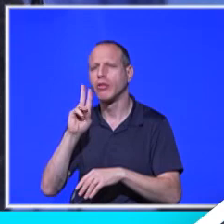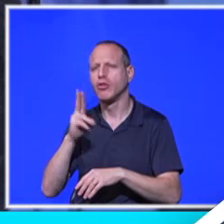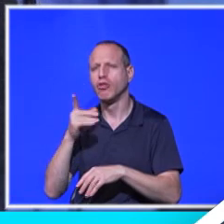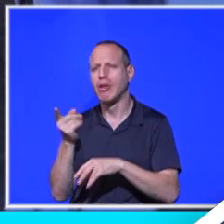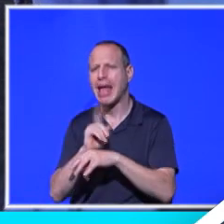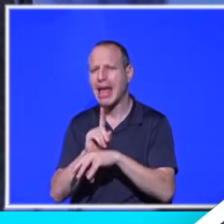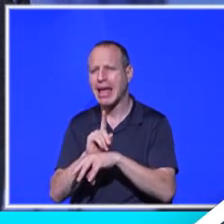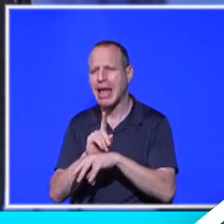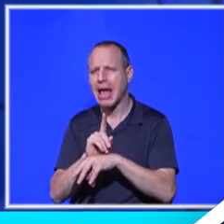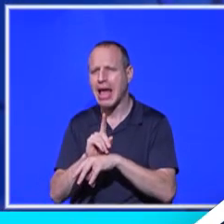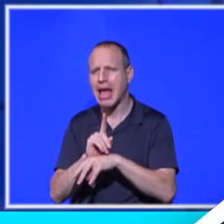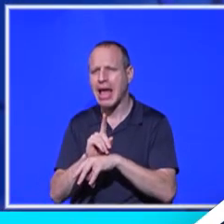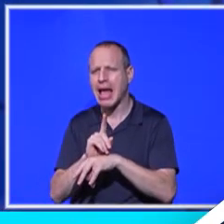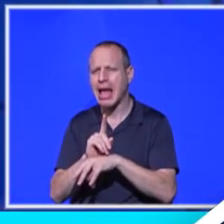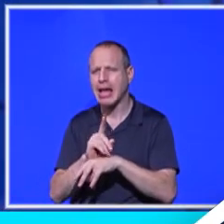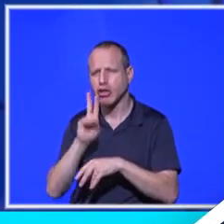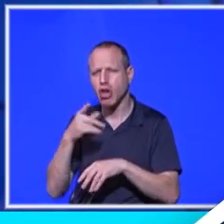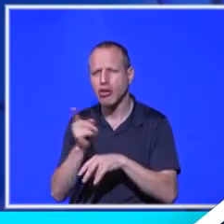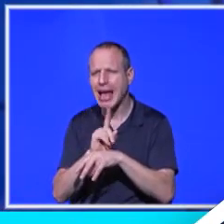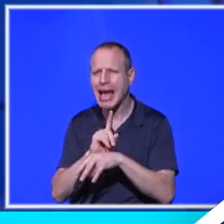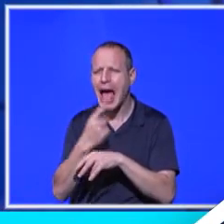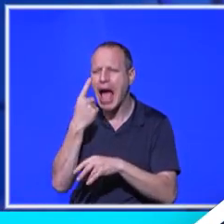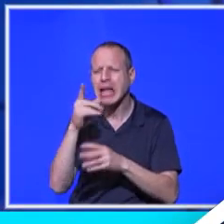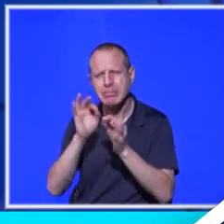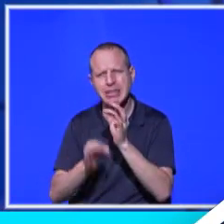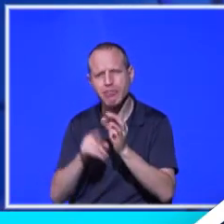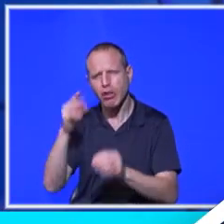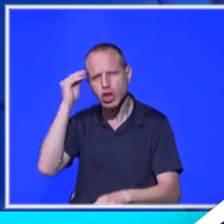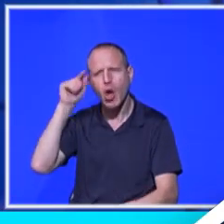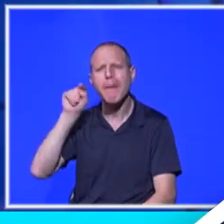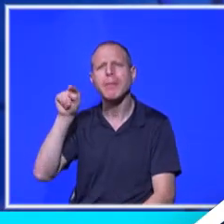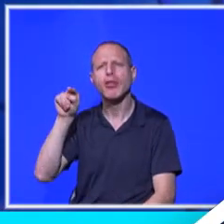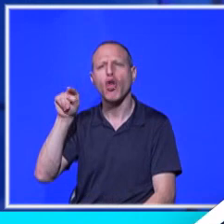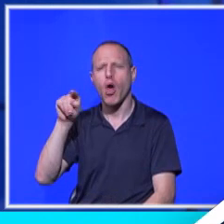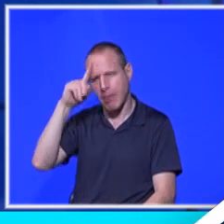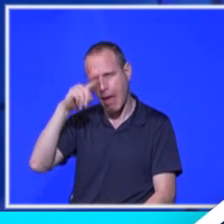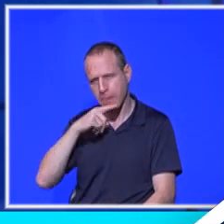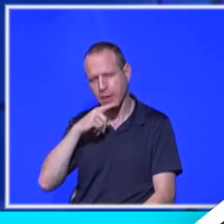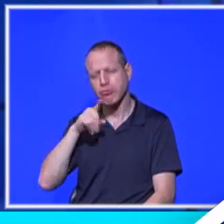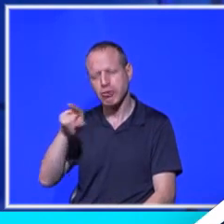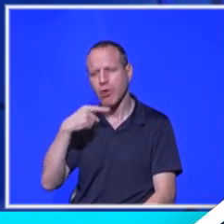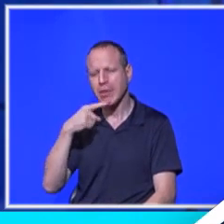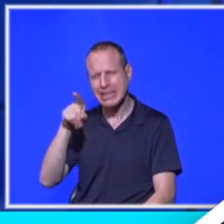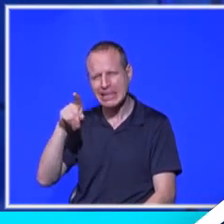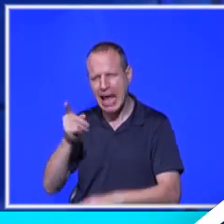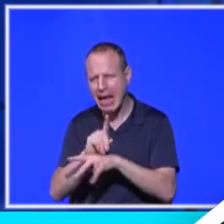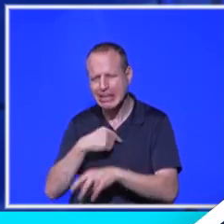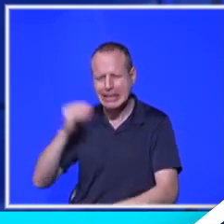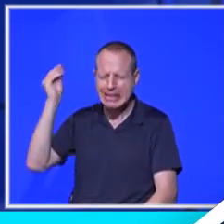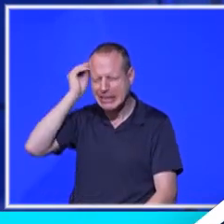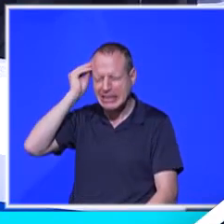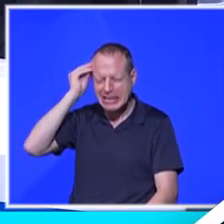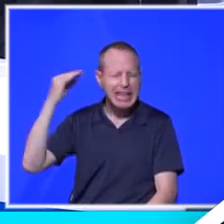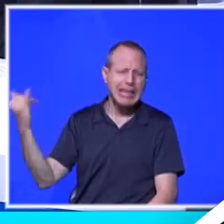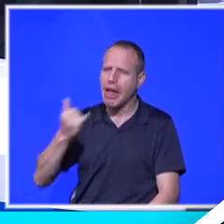עם... מלא רגעים, לא? יש איזה רגע אחד ספציפי שאתה זוכר ממנו, שאתה אומר זה רגע שיצרב לי בזיכרון לעולמי